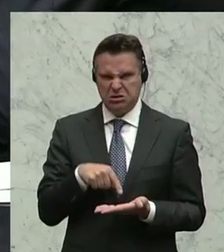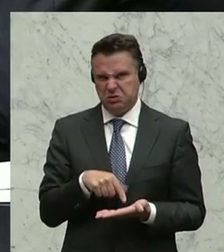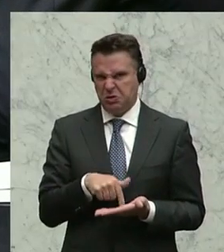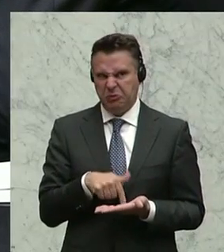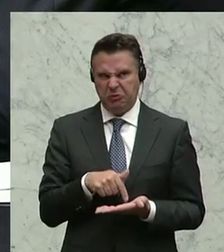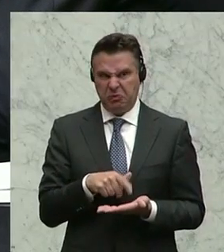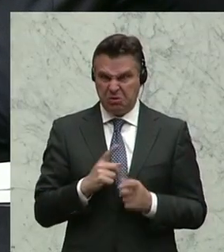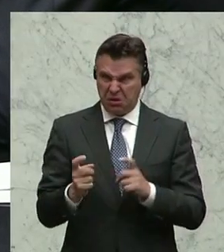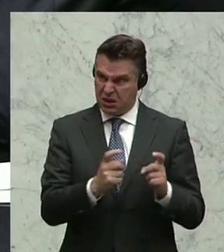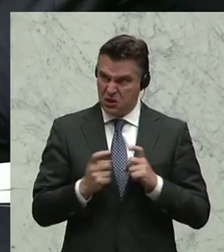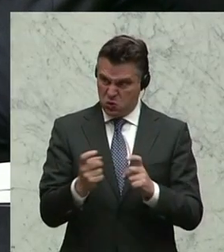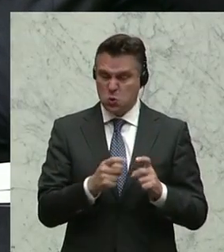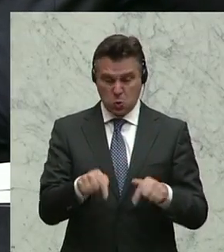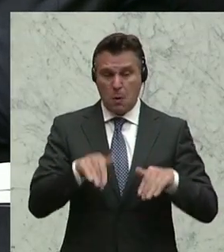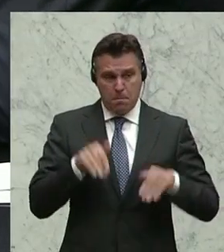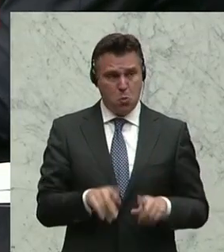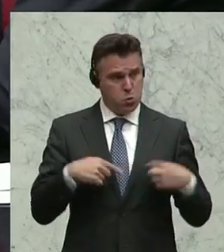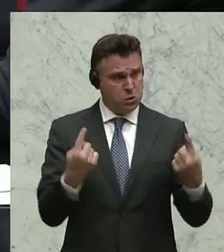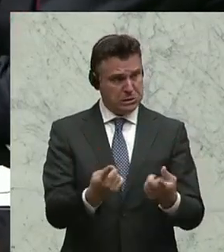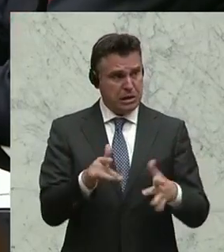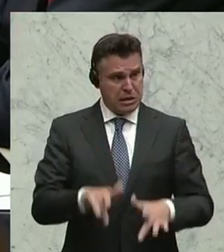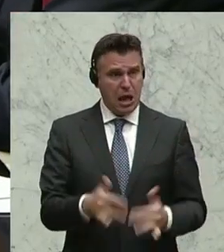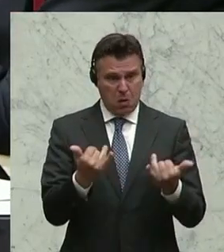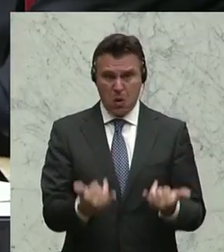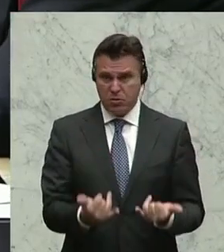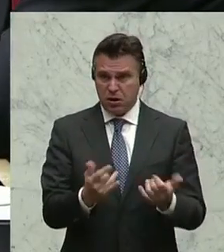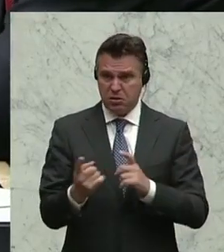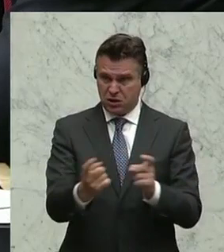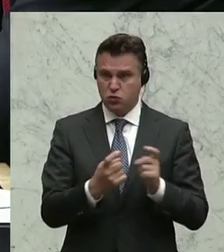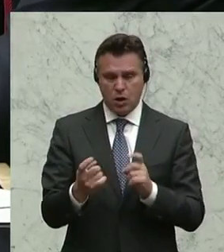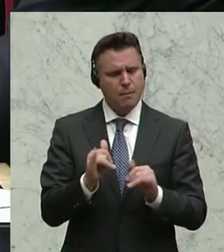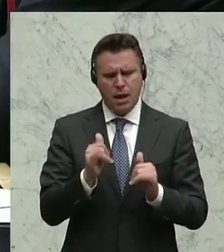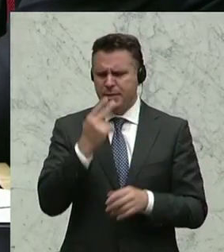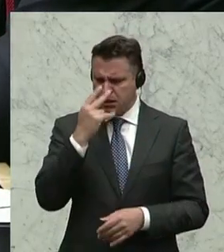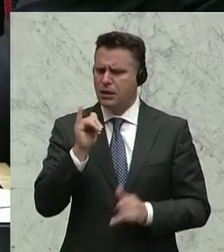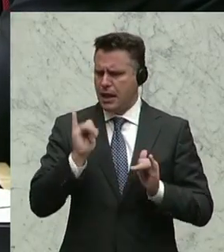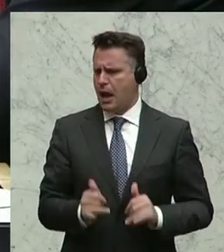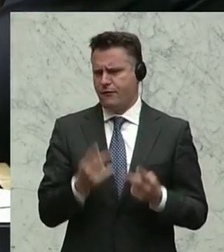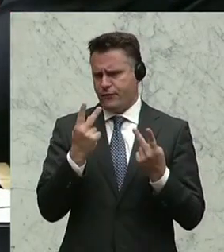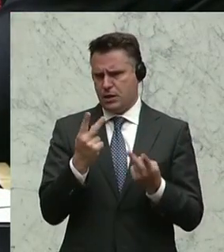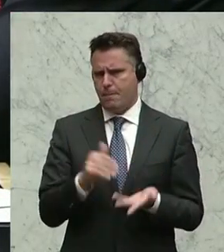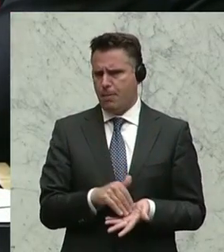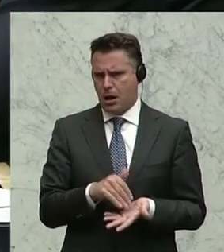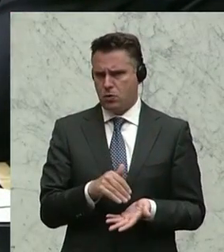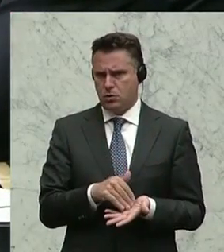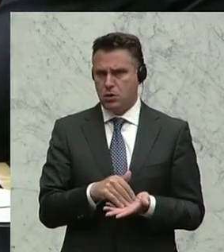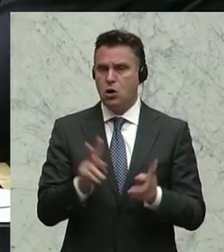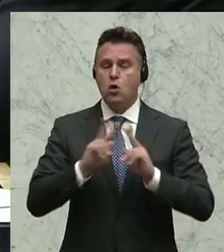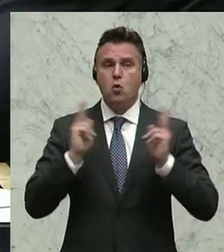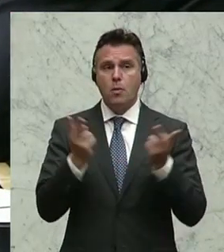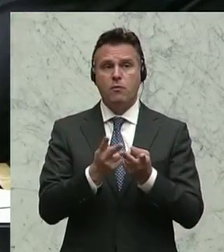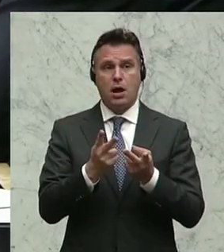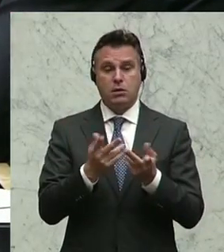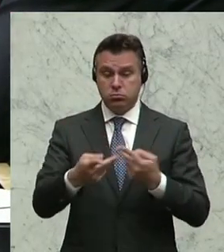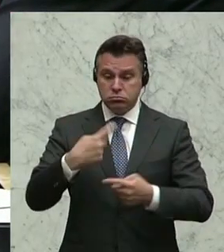eine Debatte, die man im Plenum führen sollte. Aber wie man sieht, ist es da tatsächlich absolut notwendig und wichtig. Und ich denke, wenn wir zu einer gesunden